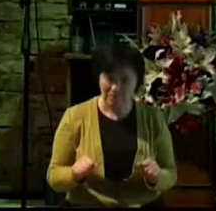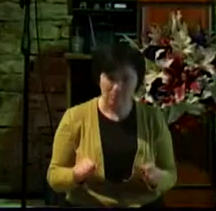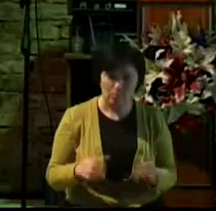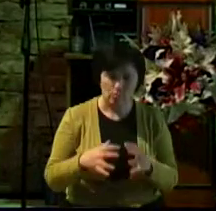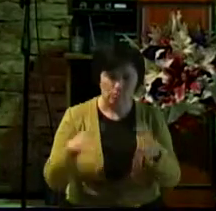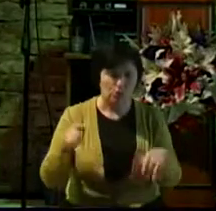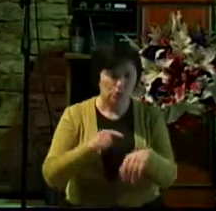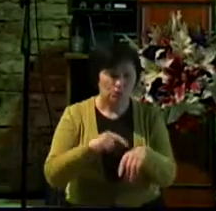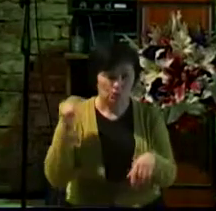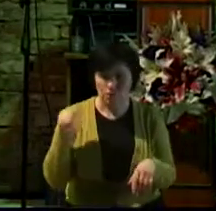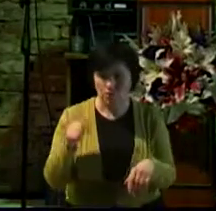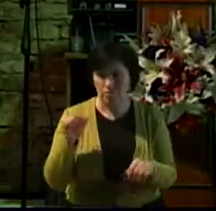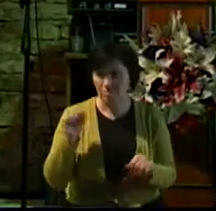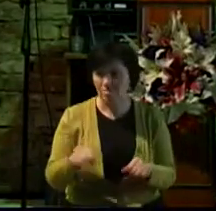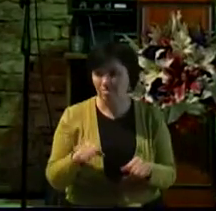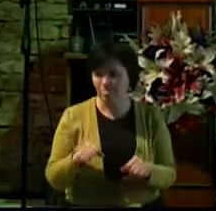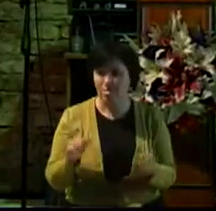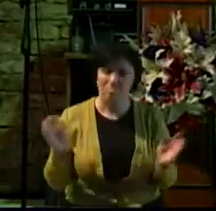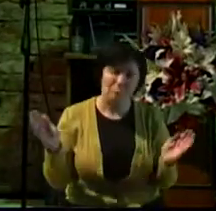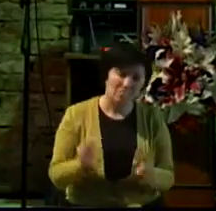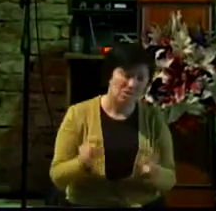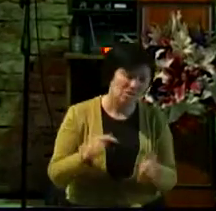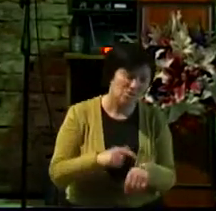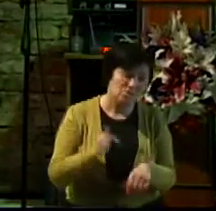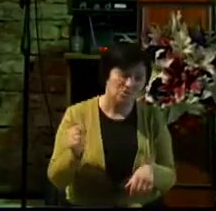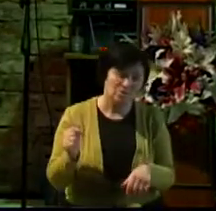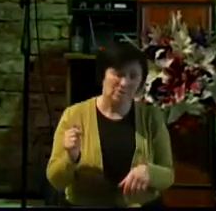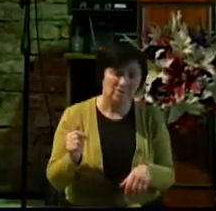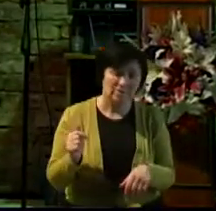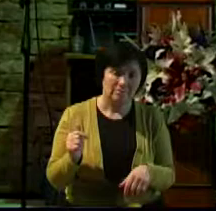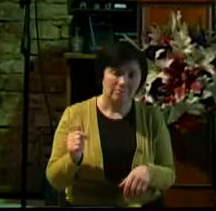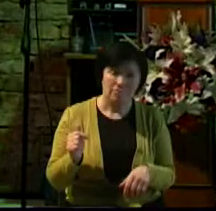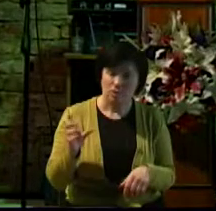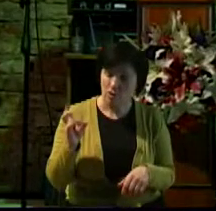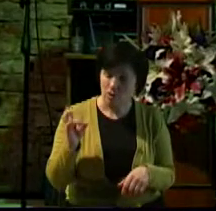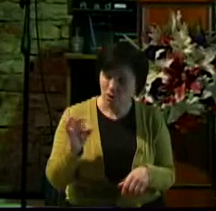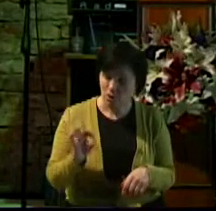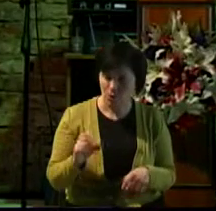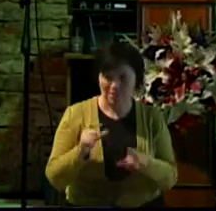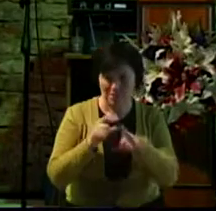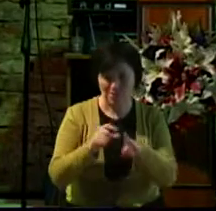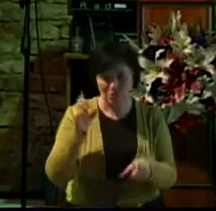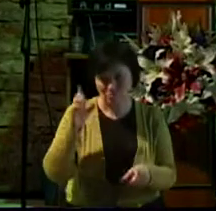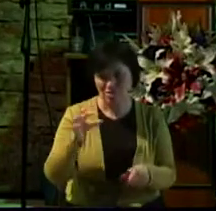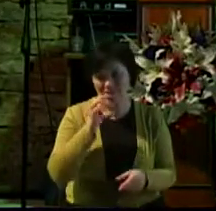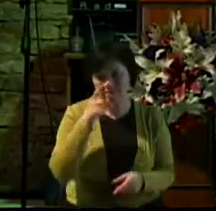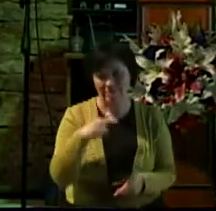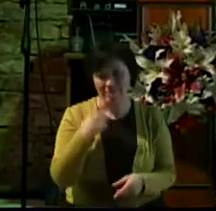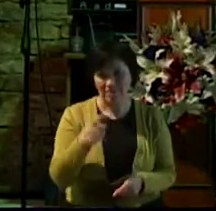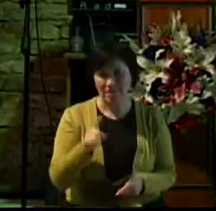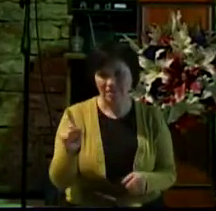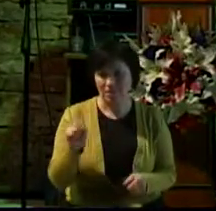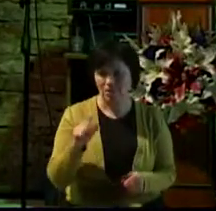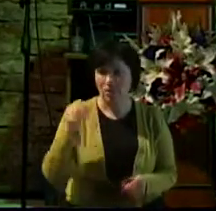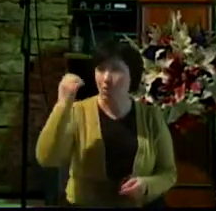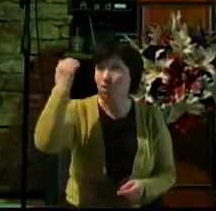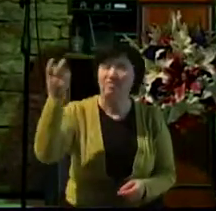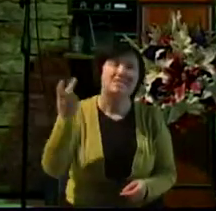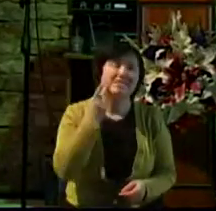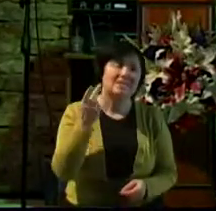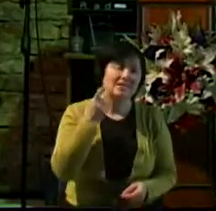нами на этой земле. Это факт. Если бы не так, то тогда Бог бы никогда не был святым Богом. Он бы был подобным нам